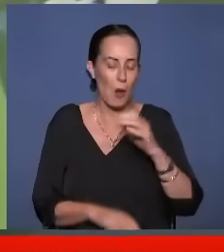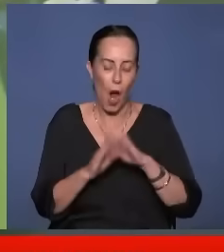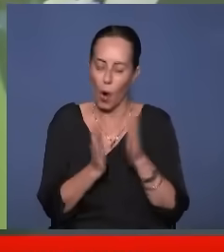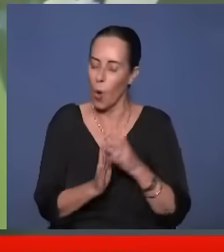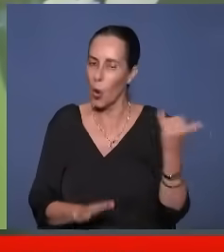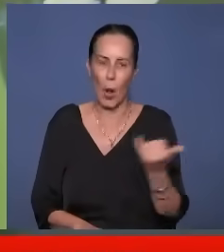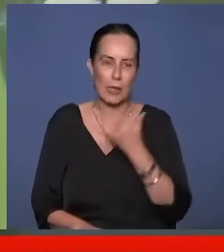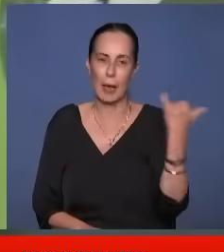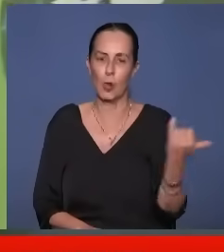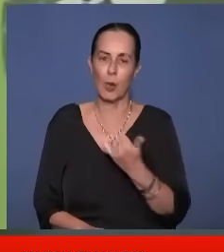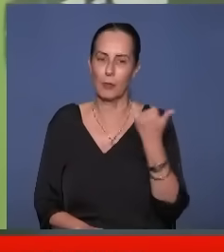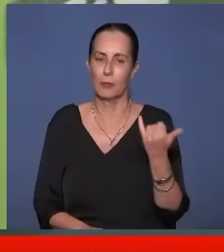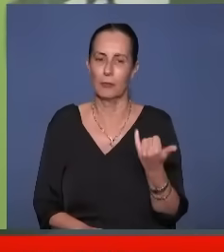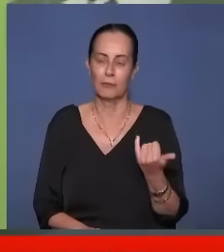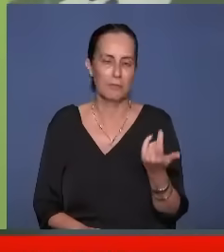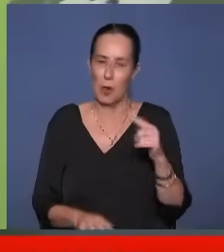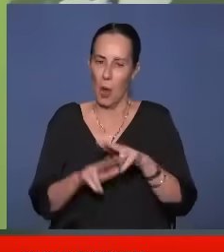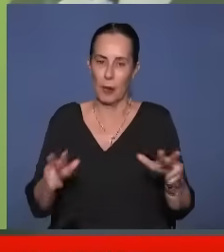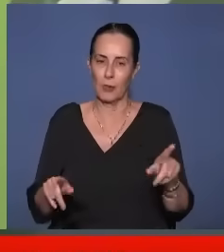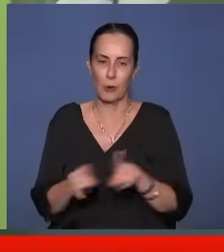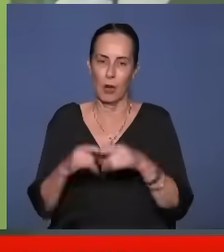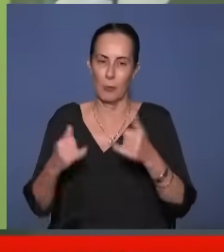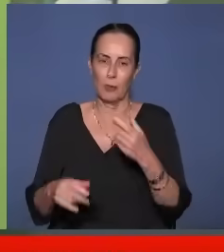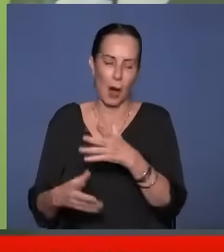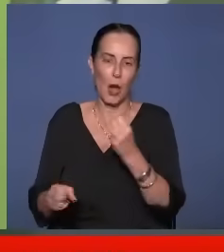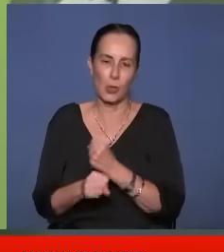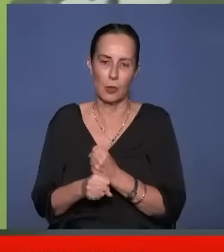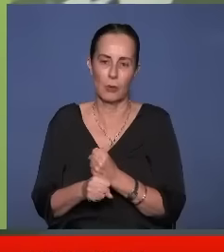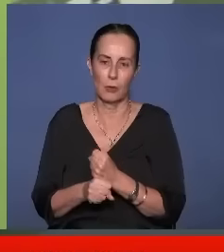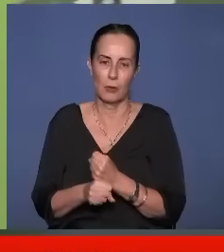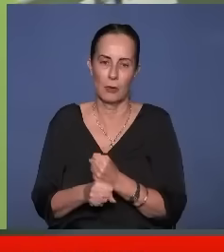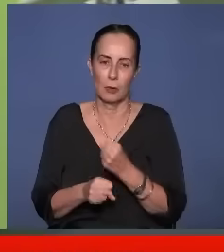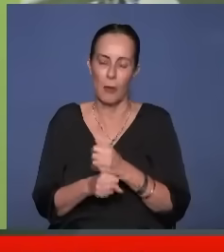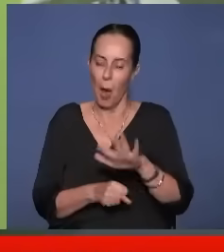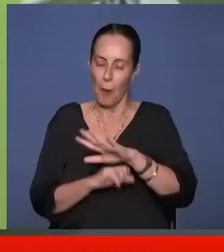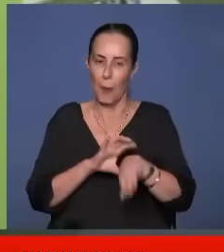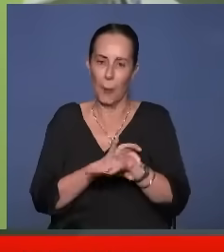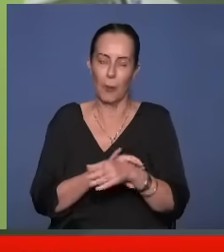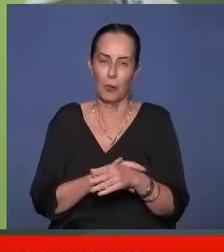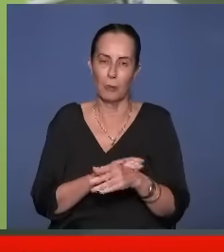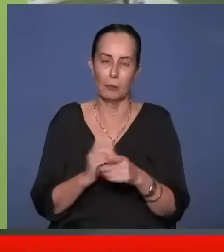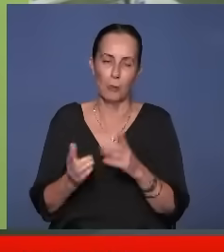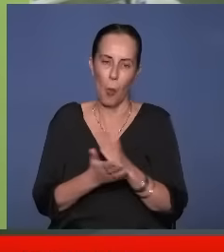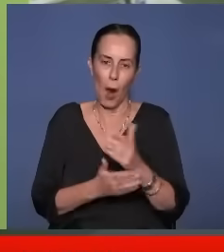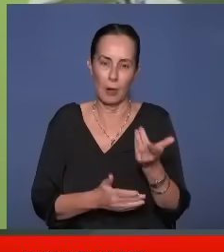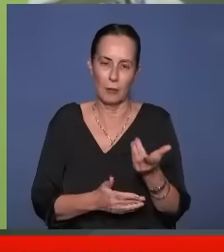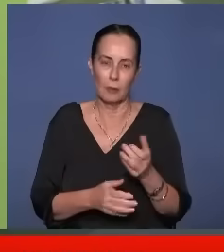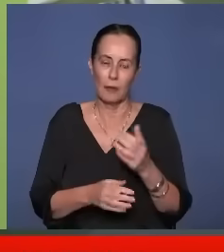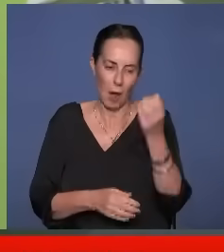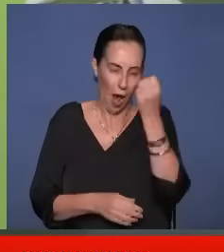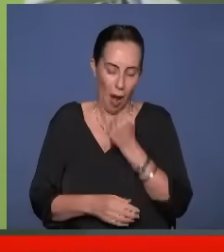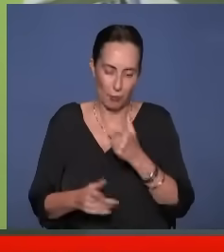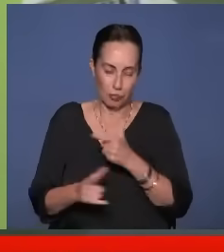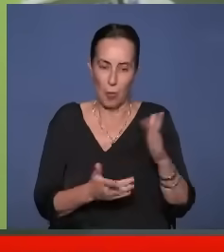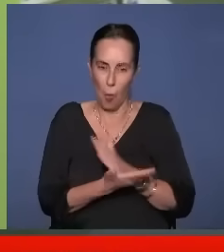כל הזמן, כל הזמן. אז לא, לא היה מצב. כרגע הם מצאו את המרחב שלהם פתוח, התחמשו, והתחמשו יותר